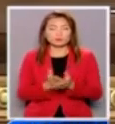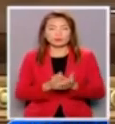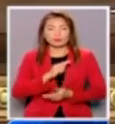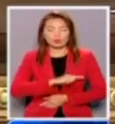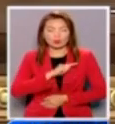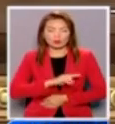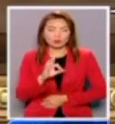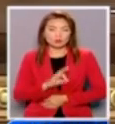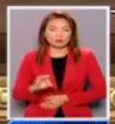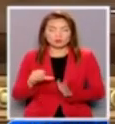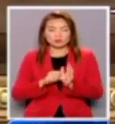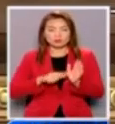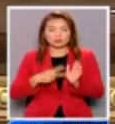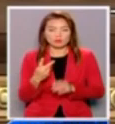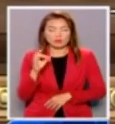көрсету секторы